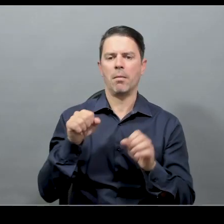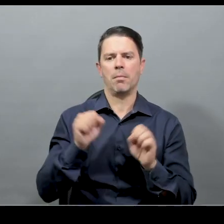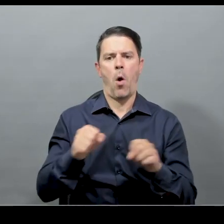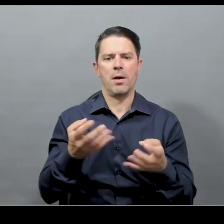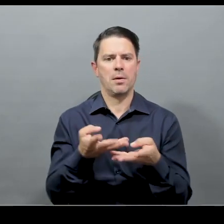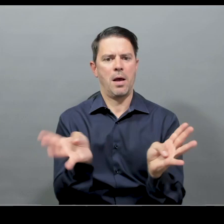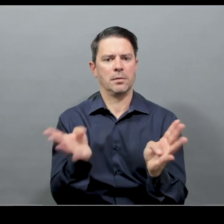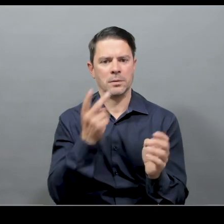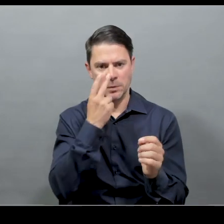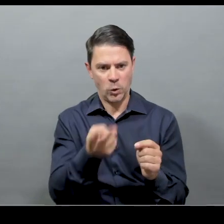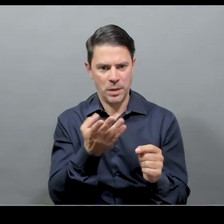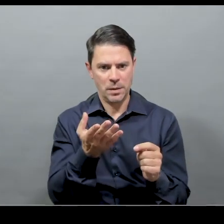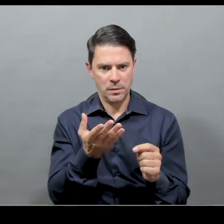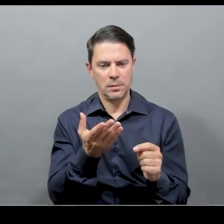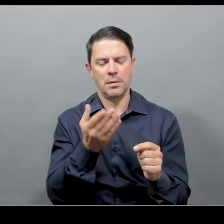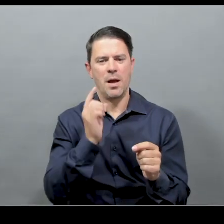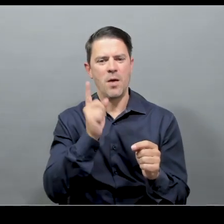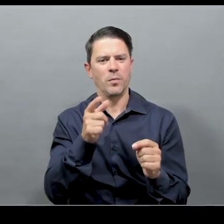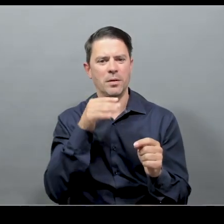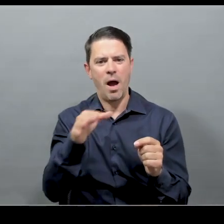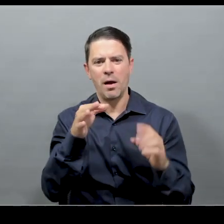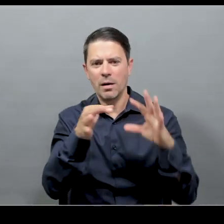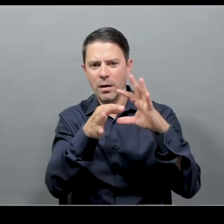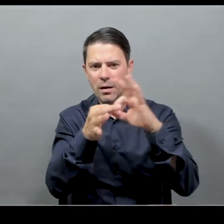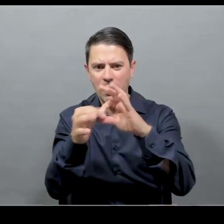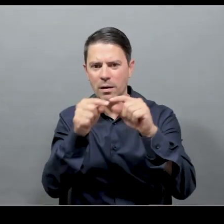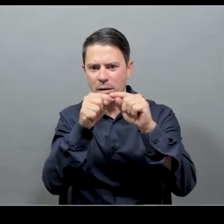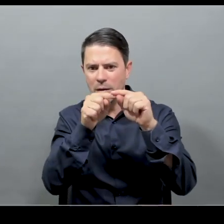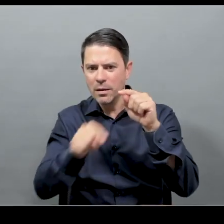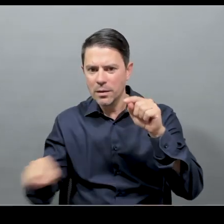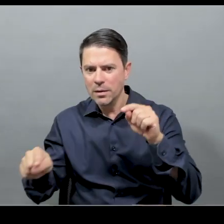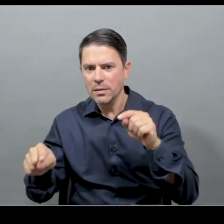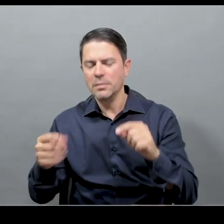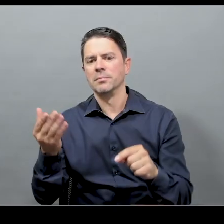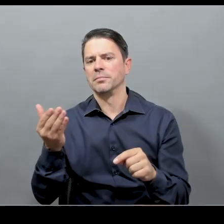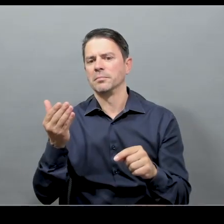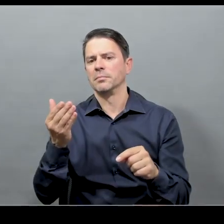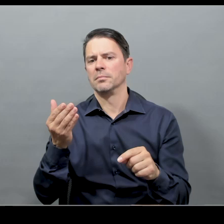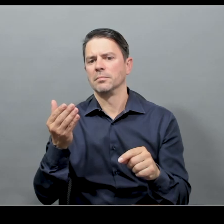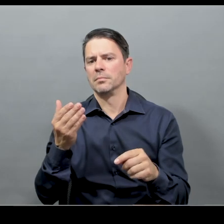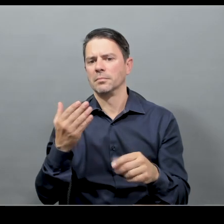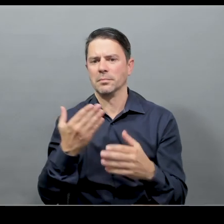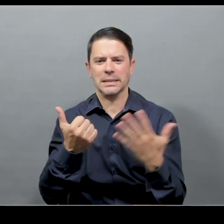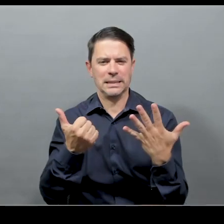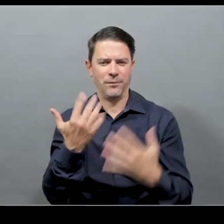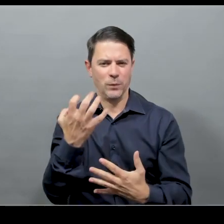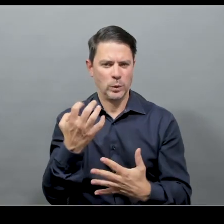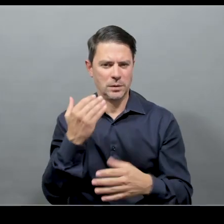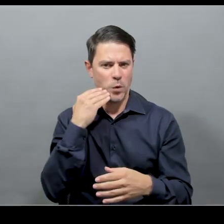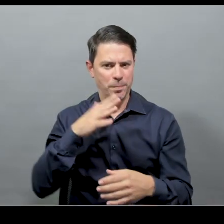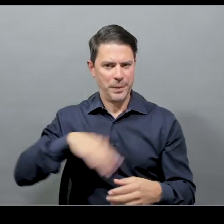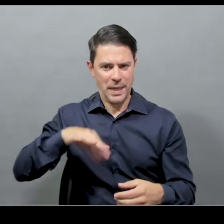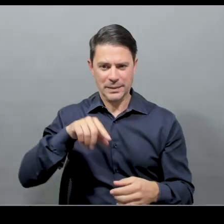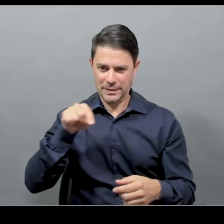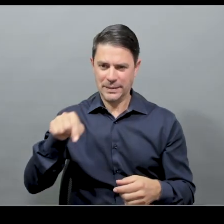1056 Wohnplätze, die zum Teil sehr aufwendig grundsaniert werden müssen, weil eben, und das ist bedauerlich, über ganz viele